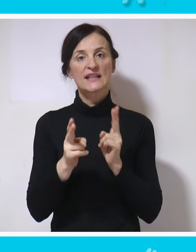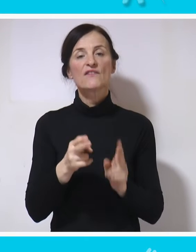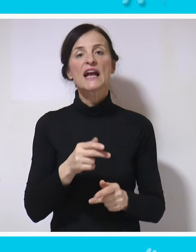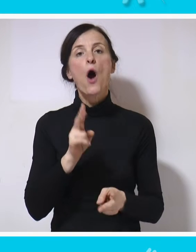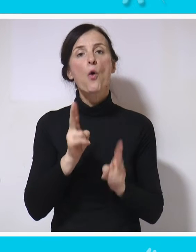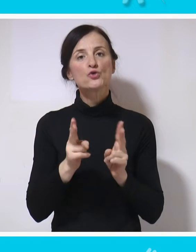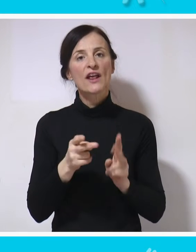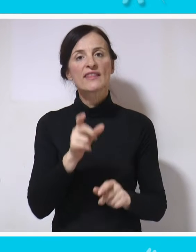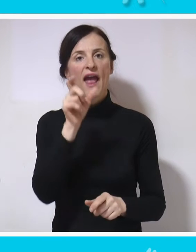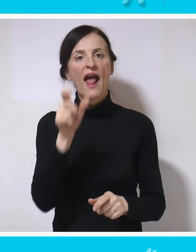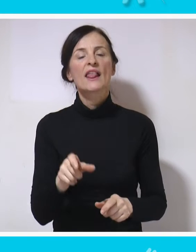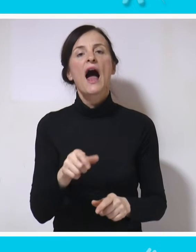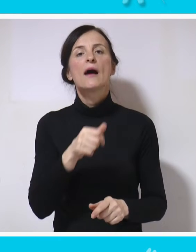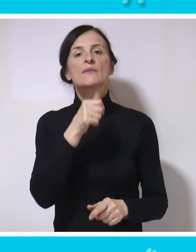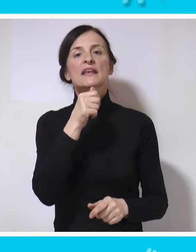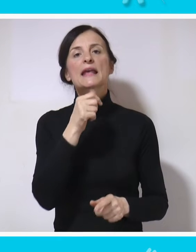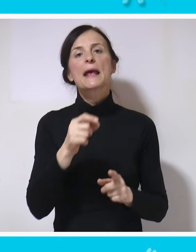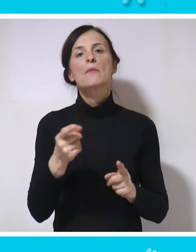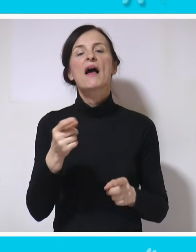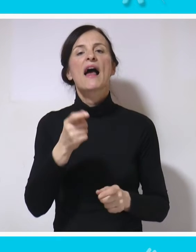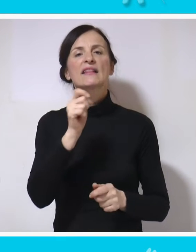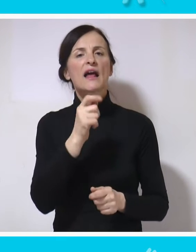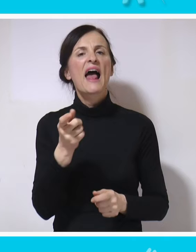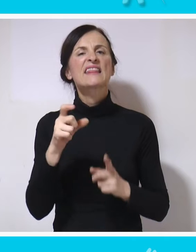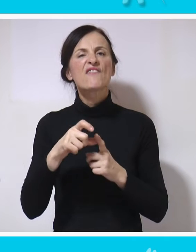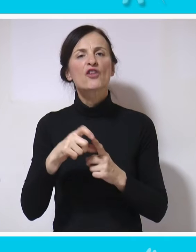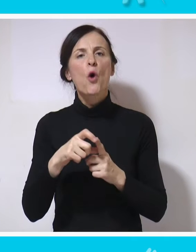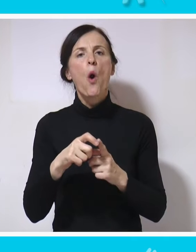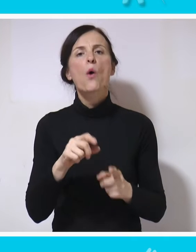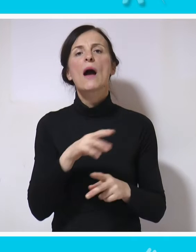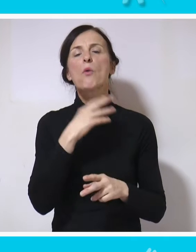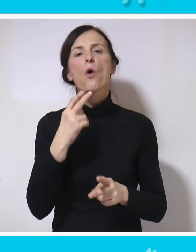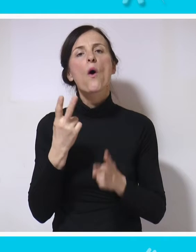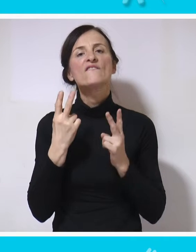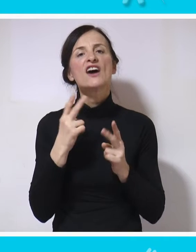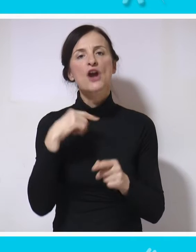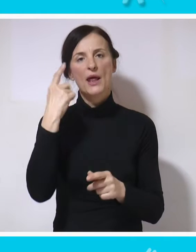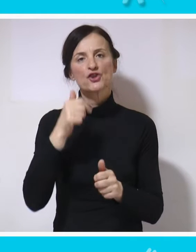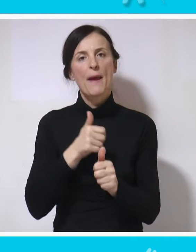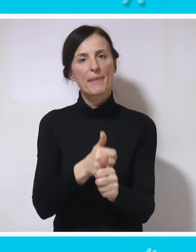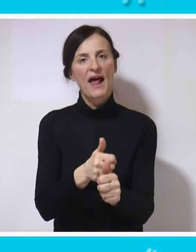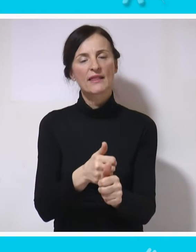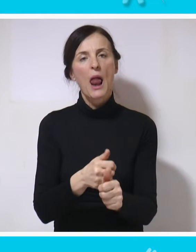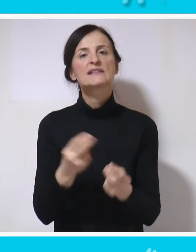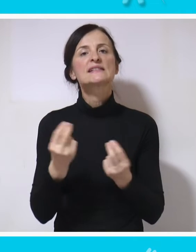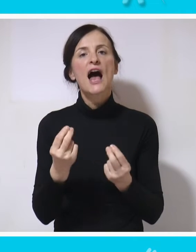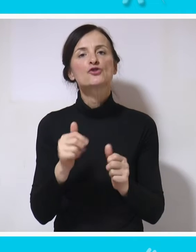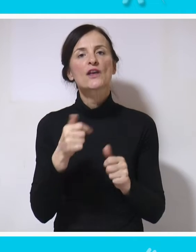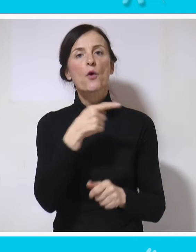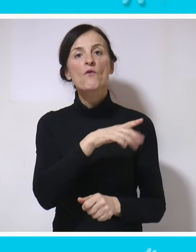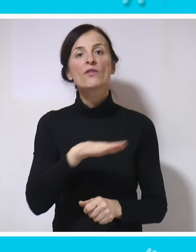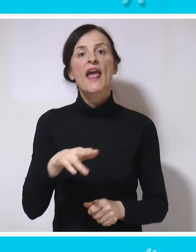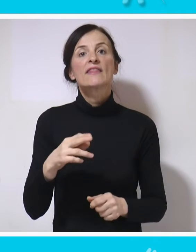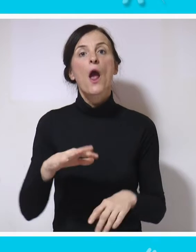nastavnika, učitelja pedagoško-psihološke službe, defektologa i lični pratilac je bitna karika zato što